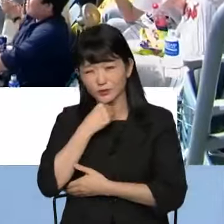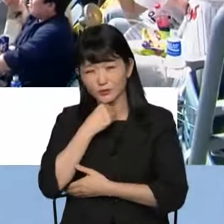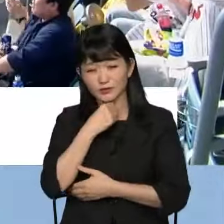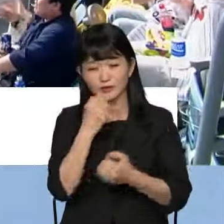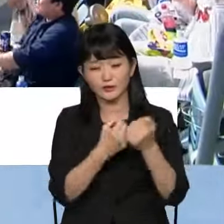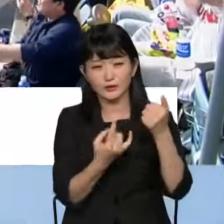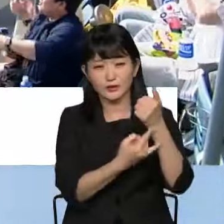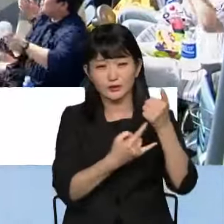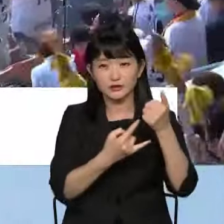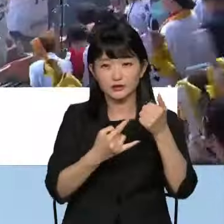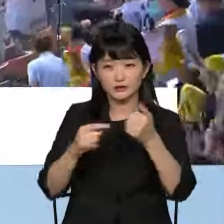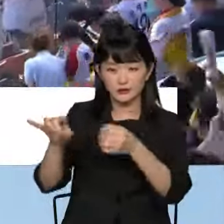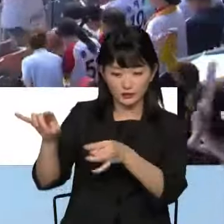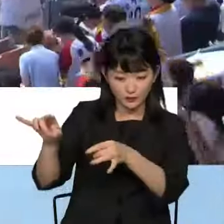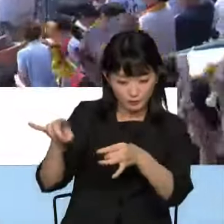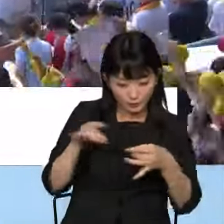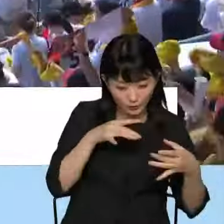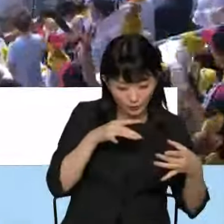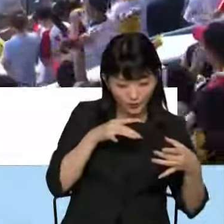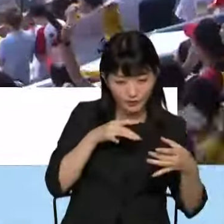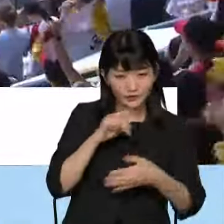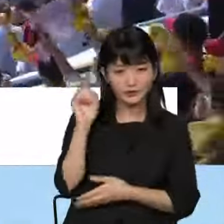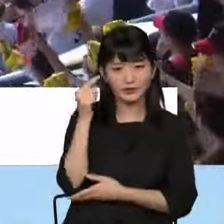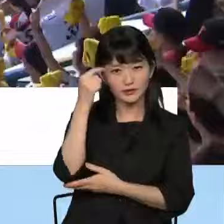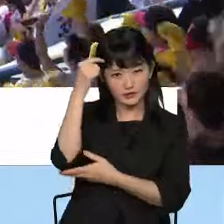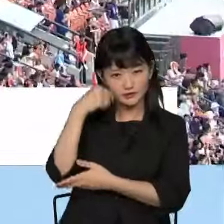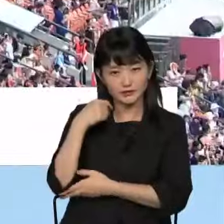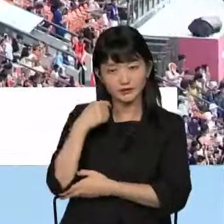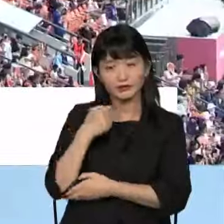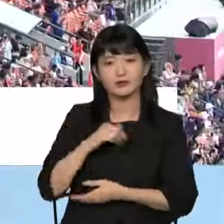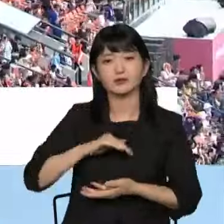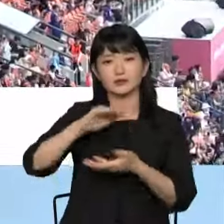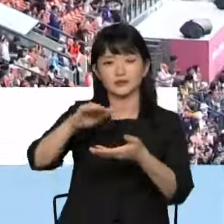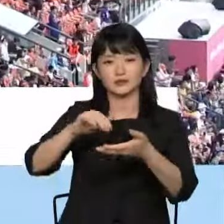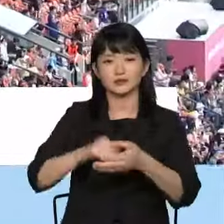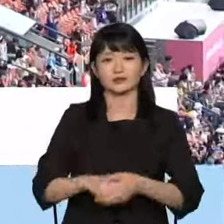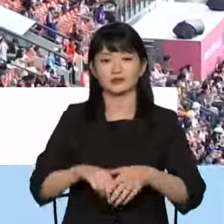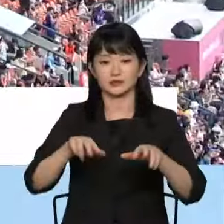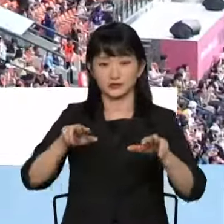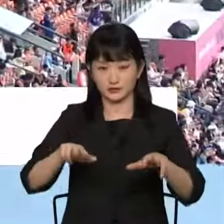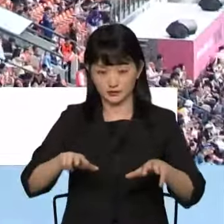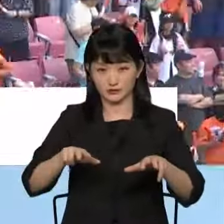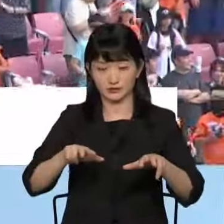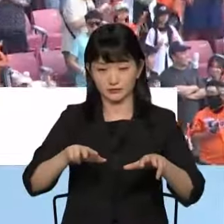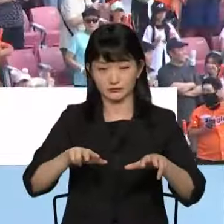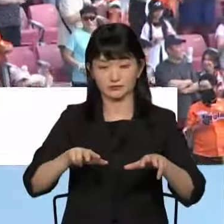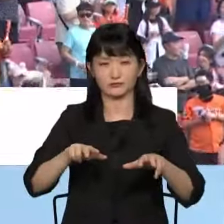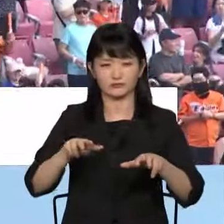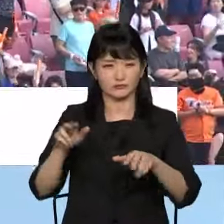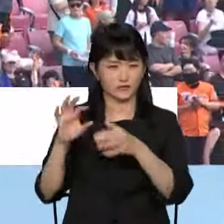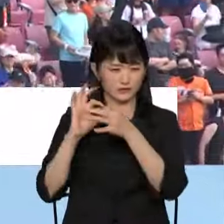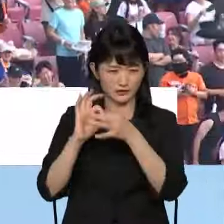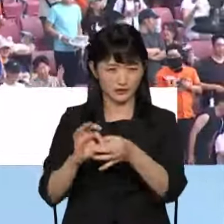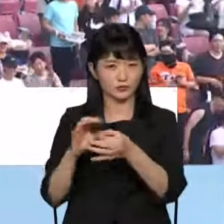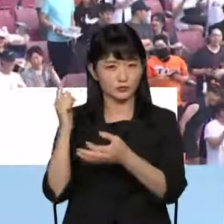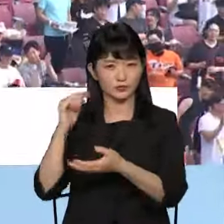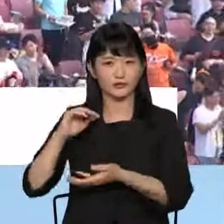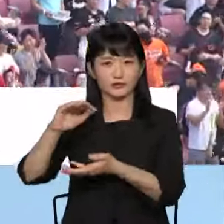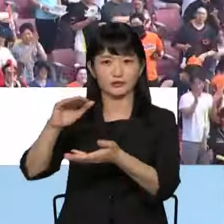고스란히 그 느낌을 이 야구에 전해줄 수 있는 상황이 시즌 초부터 지금까지도 계속 열기가 이어집니다. 그 결과가